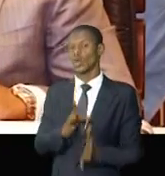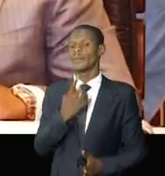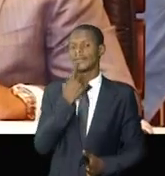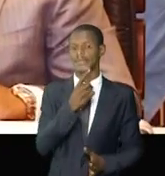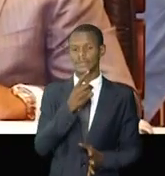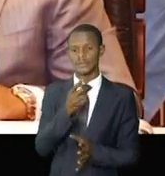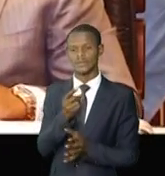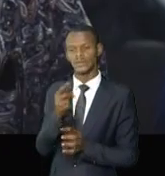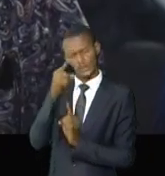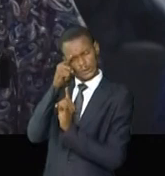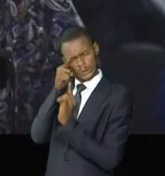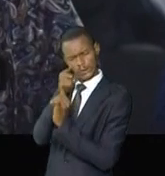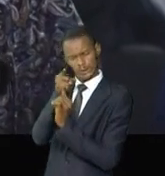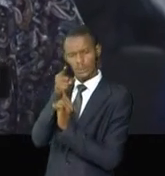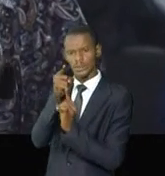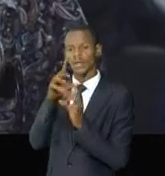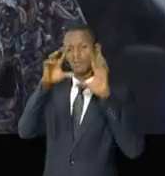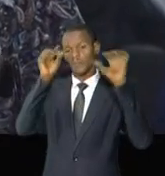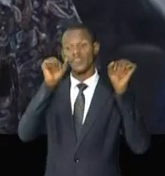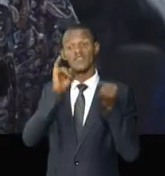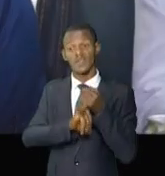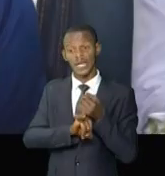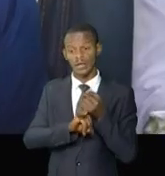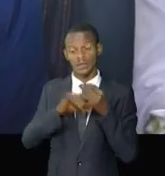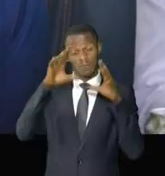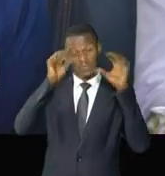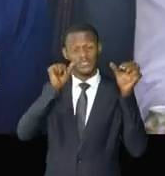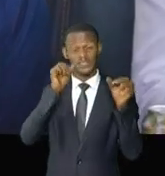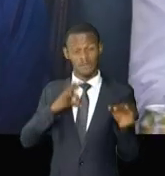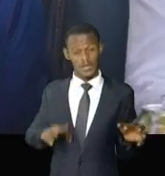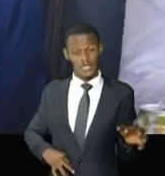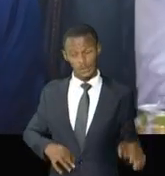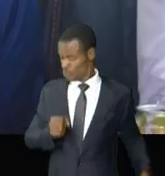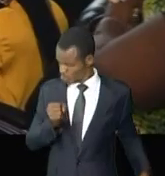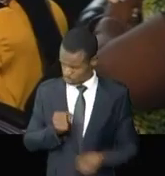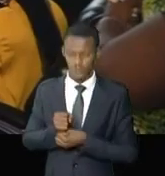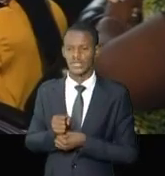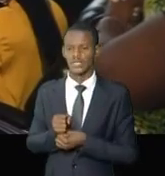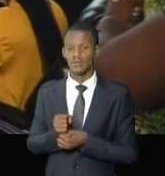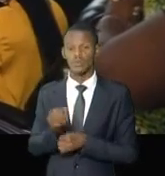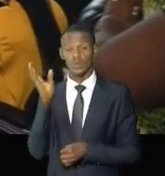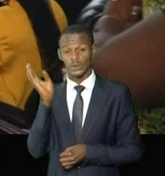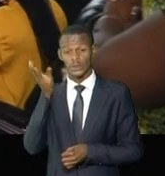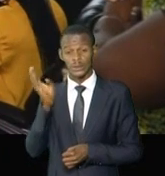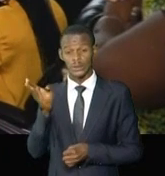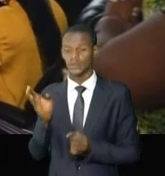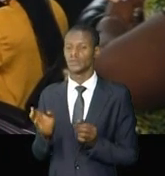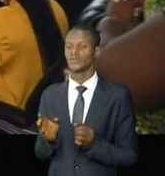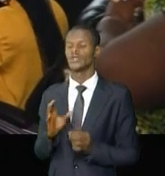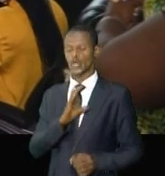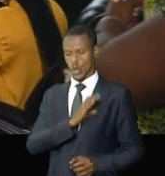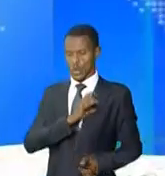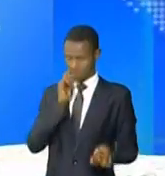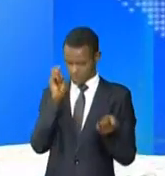Félix-Antoine Tshisekedi Tshilombo, celui de conscientiser ces jeunes devenus une peste pour la société qui les a